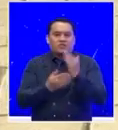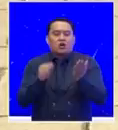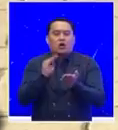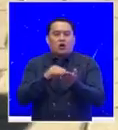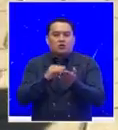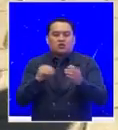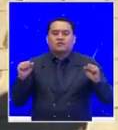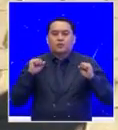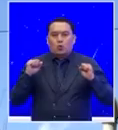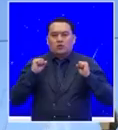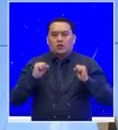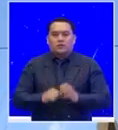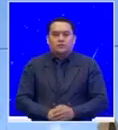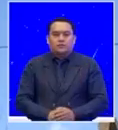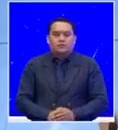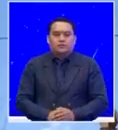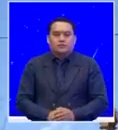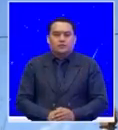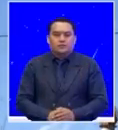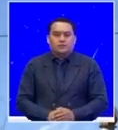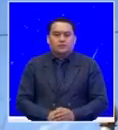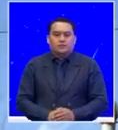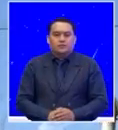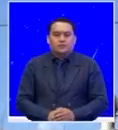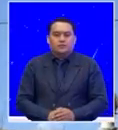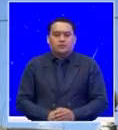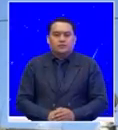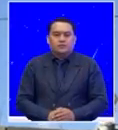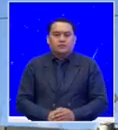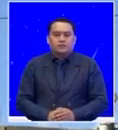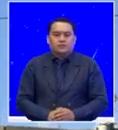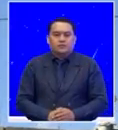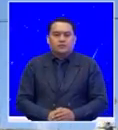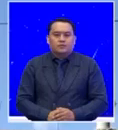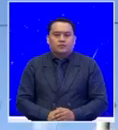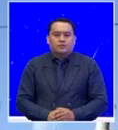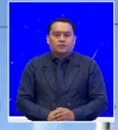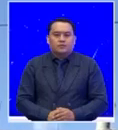оценку в гиревом спорте.